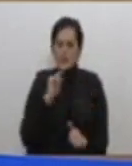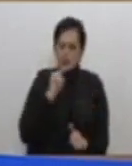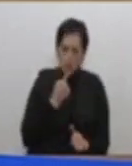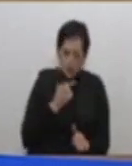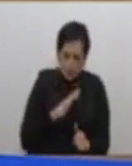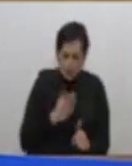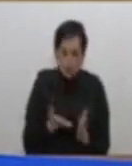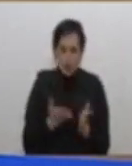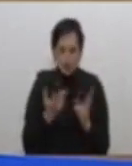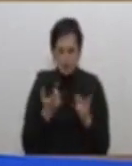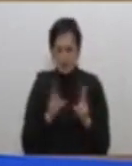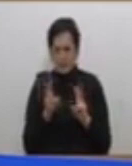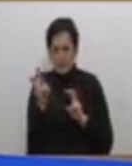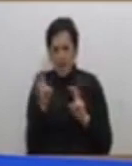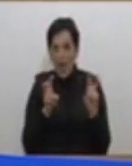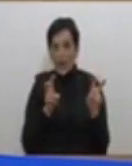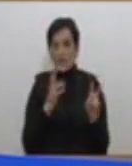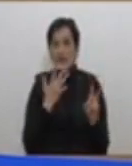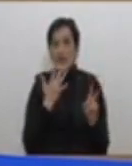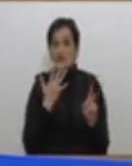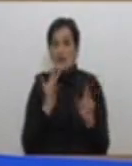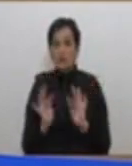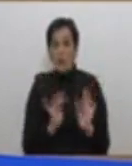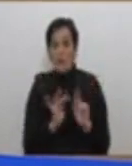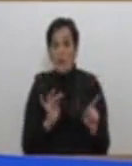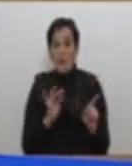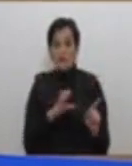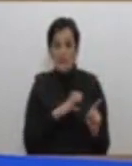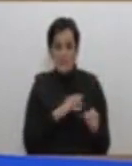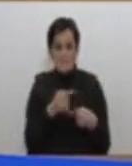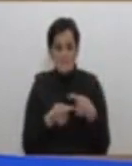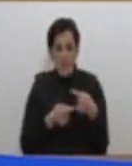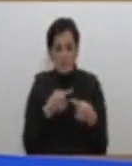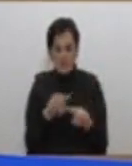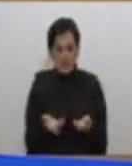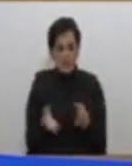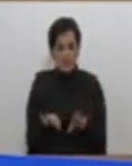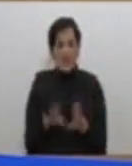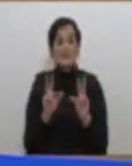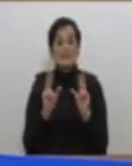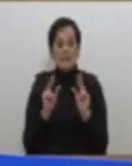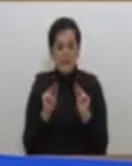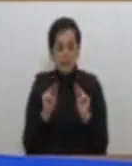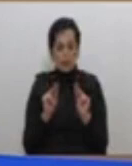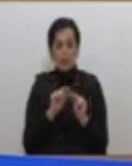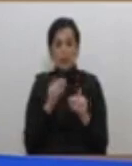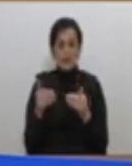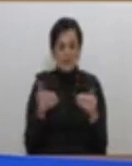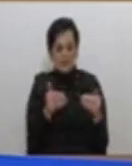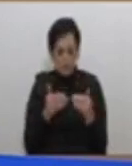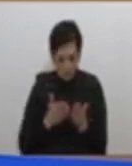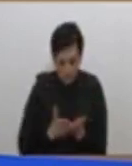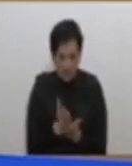ნამოღვაწარის გამო ბრჭყალებში, რაც ნაციონალურმა მოძრაობამ მემკვიდრეობის სახით დატოვა, მაგრამ საბედნიეროდ ყველა ეს წინაღობა იქნა